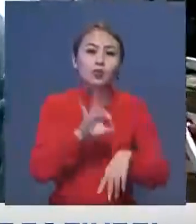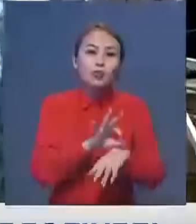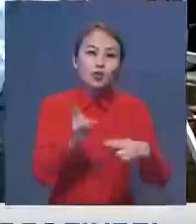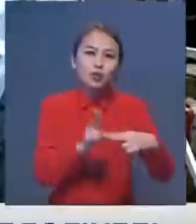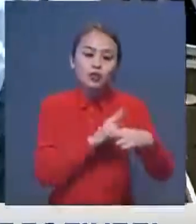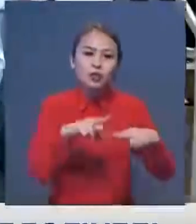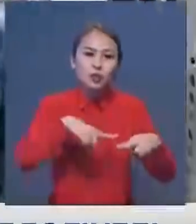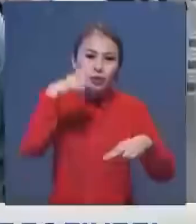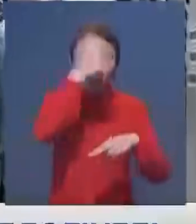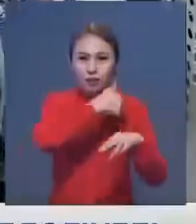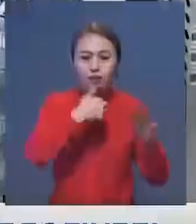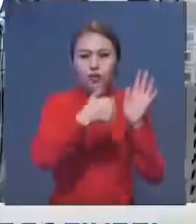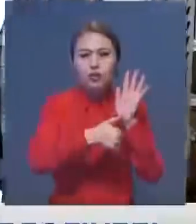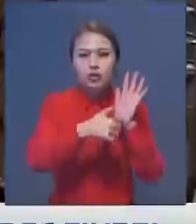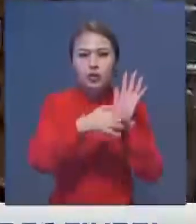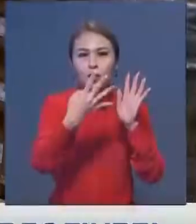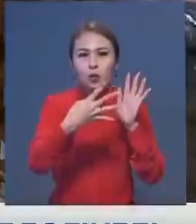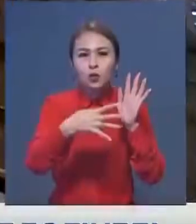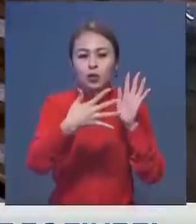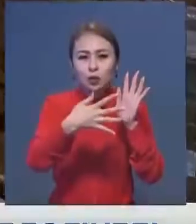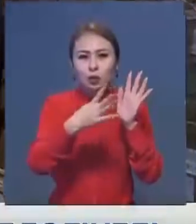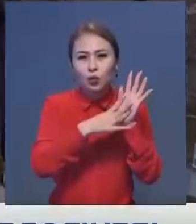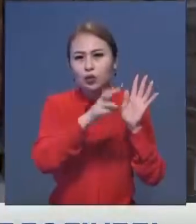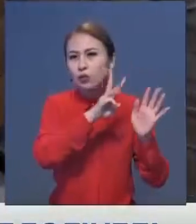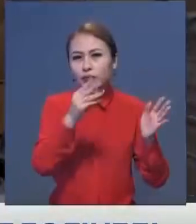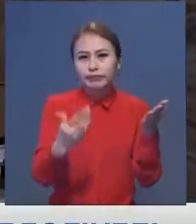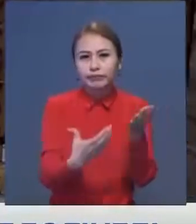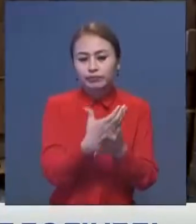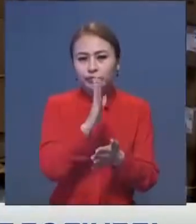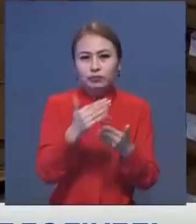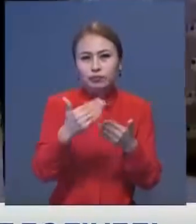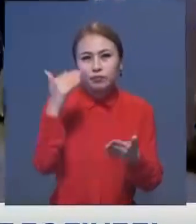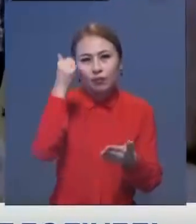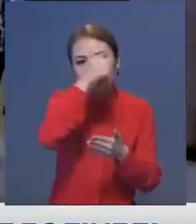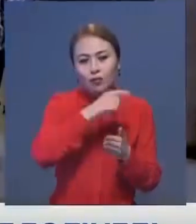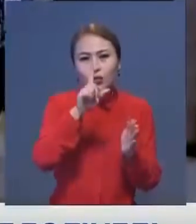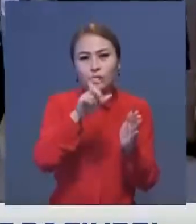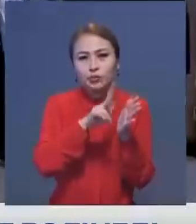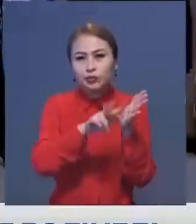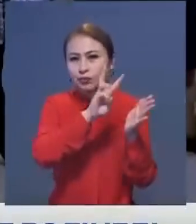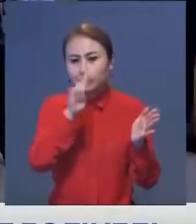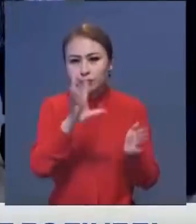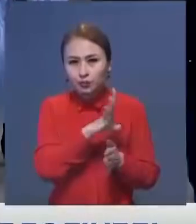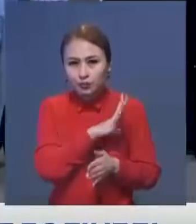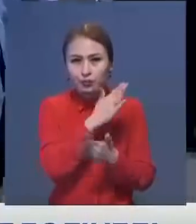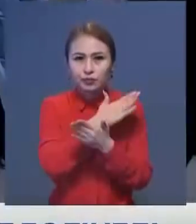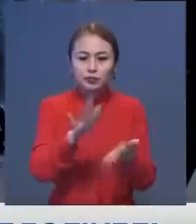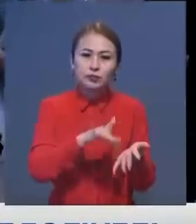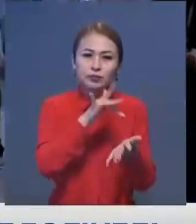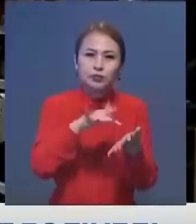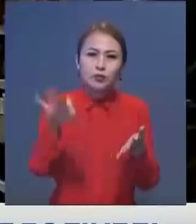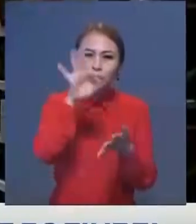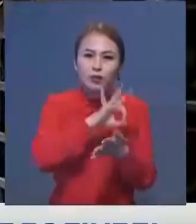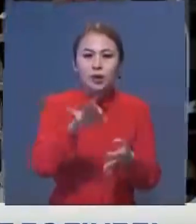Қауіпті індетпен күреске биыл 659 миллион теңге бөлінбек. Былтыр бұл сома 180 миллион теңге болған еді. Бұл шаралар